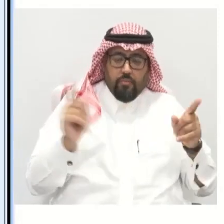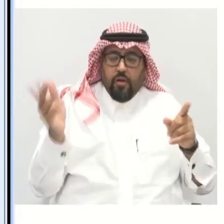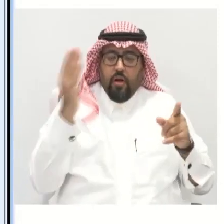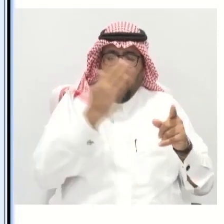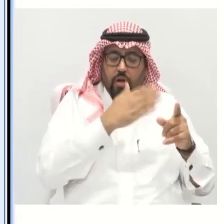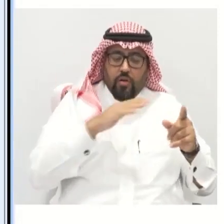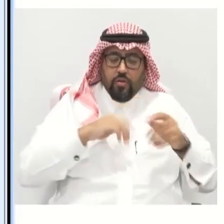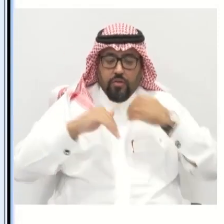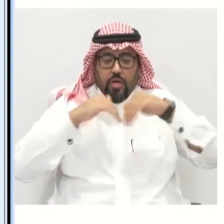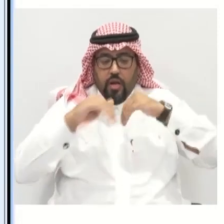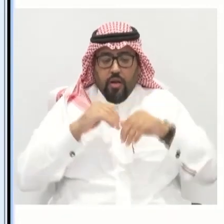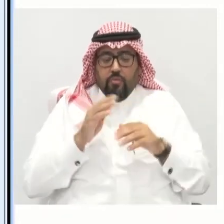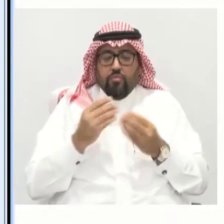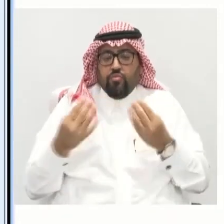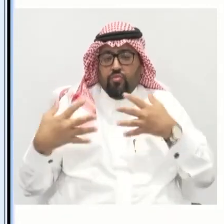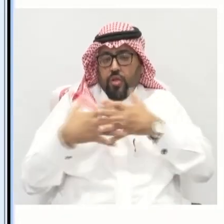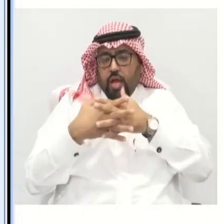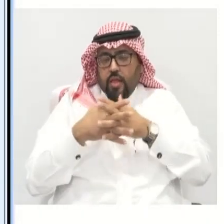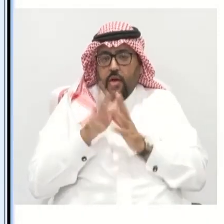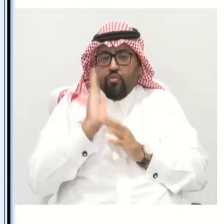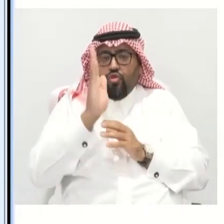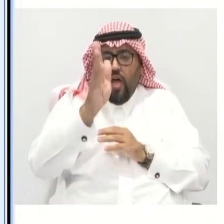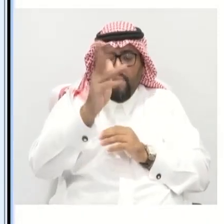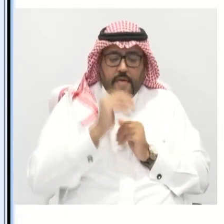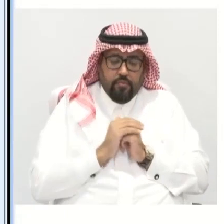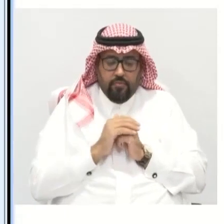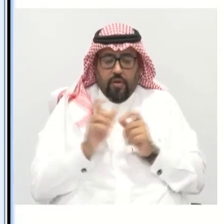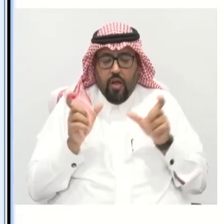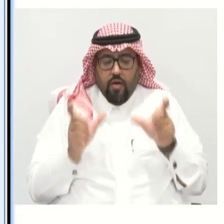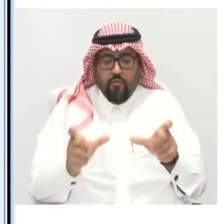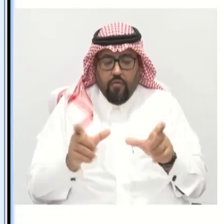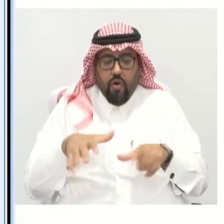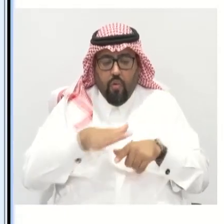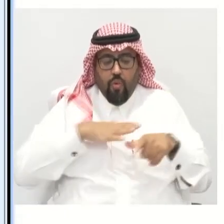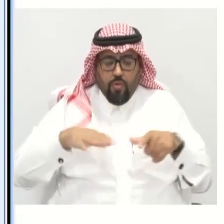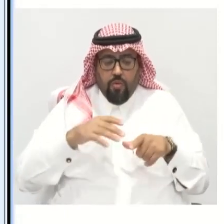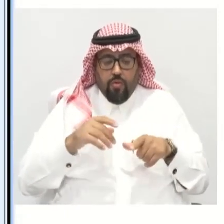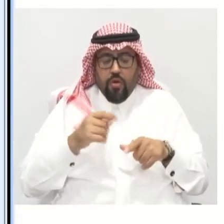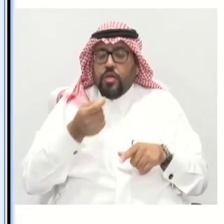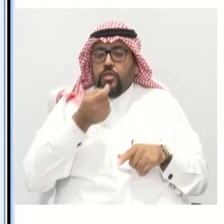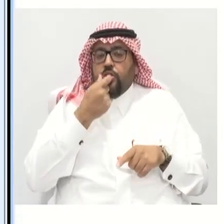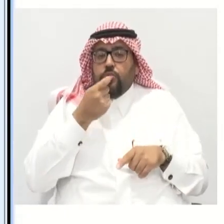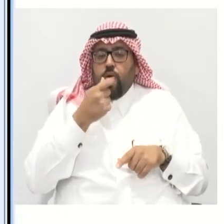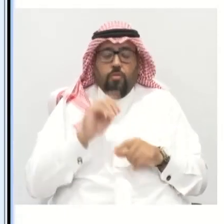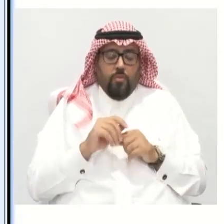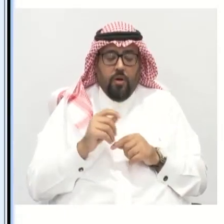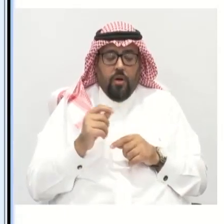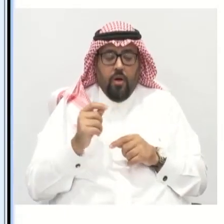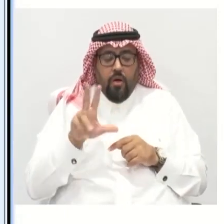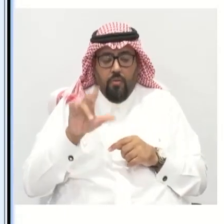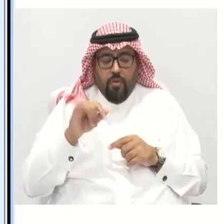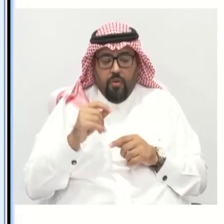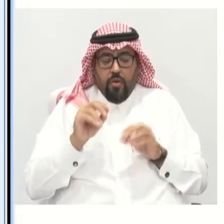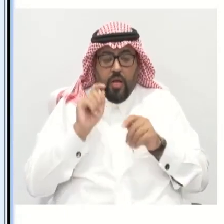ومساعده المساف تتولى حمايه الوطن من ترويج السموم والمخدرات